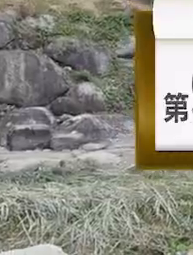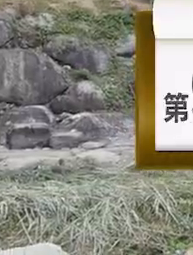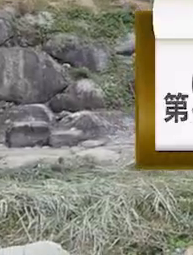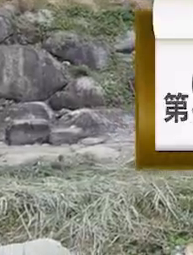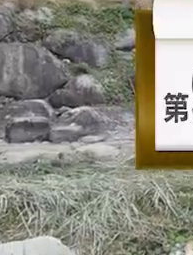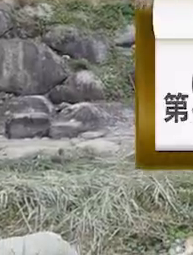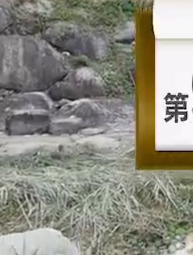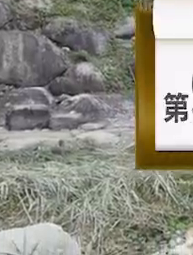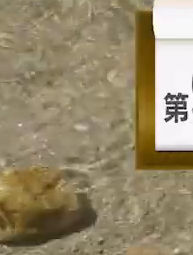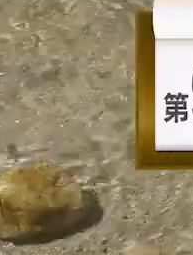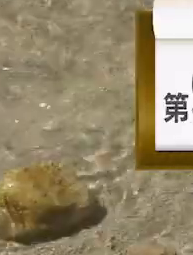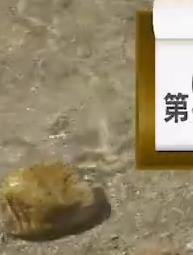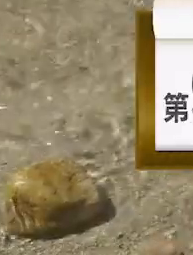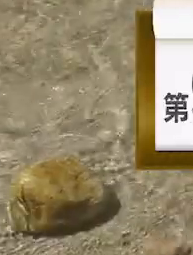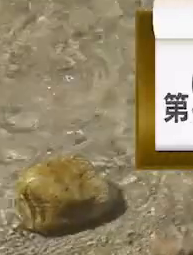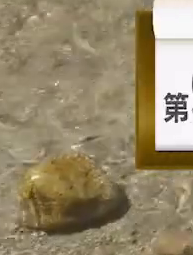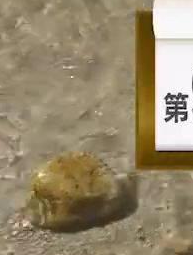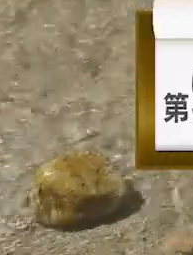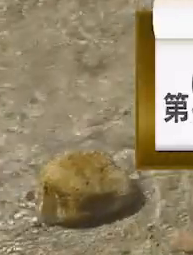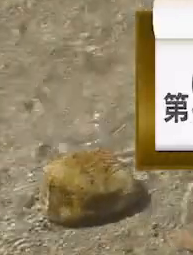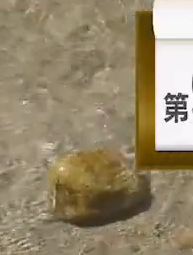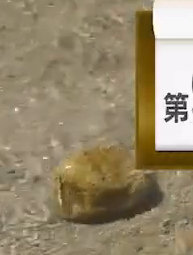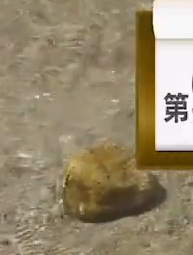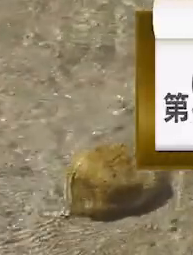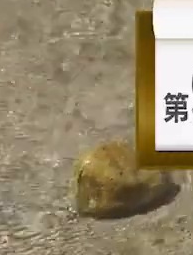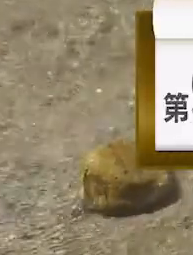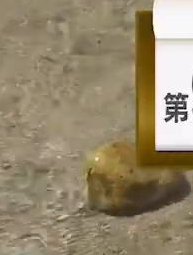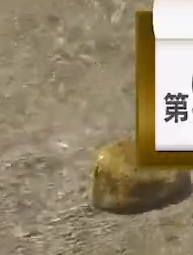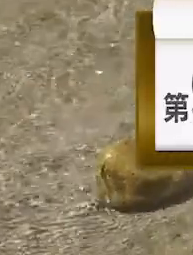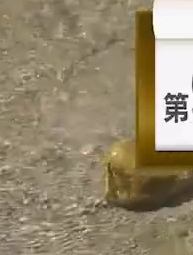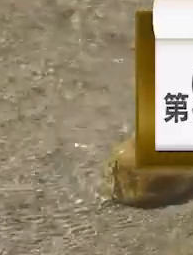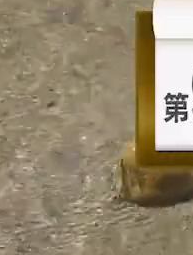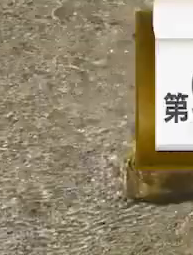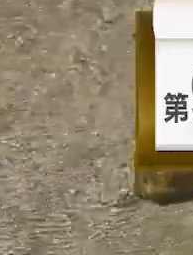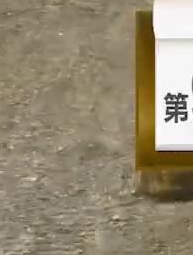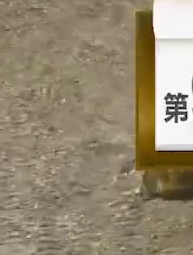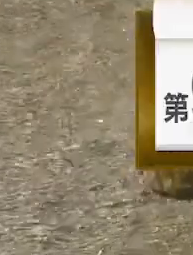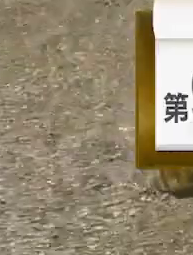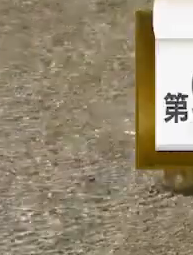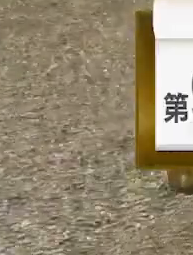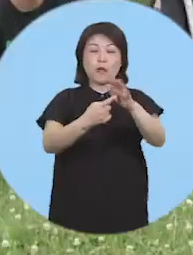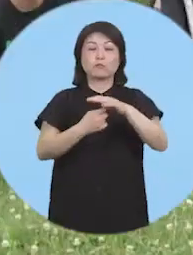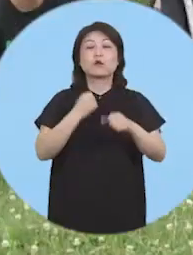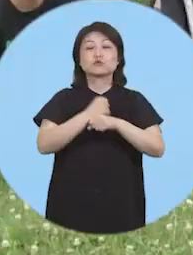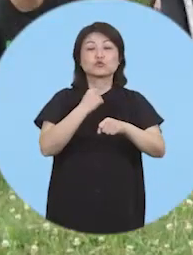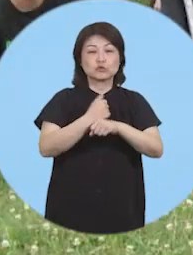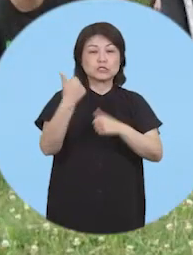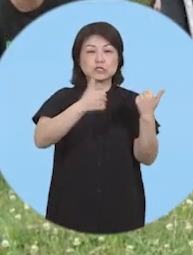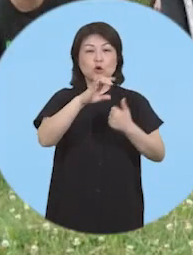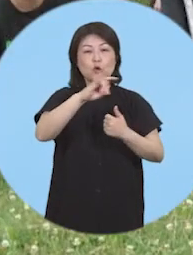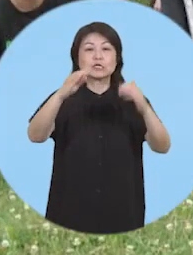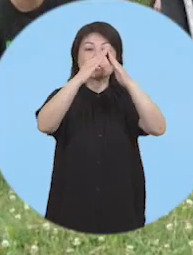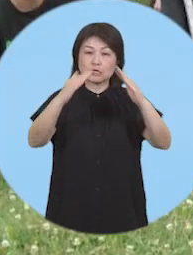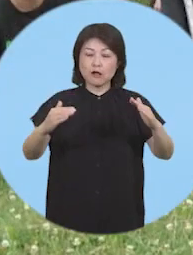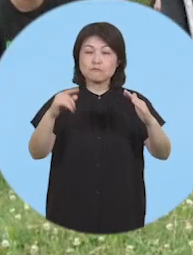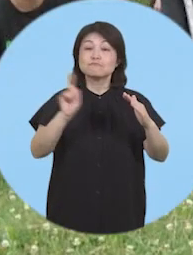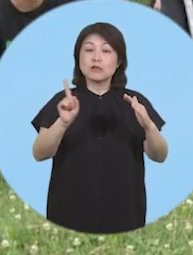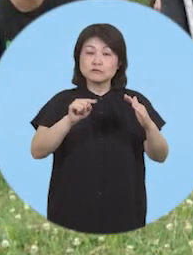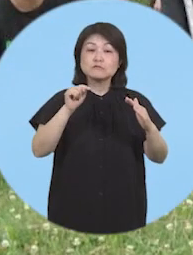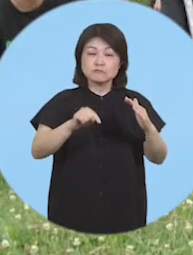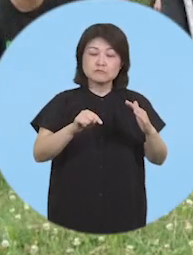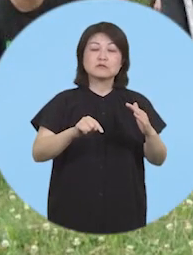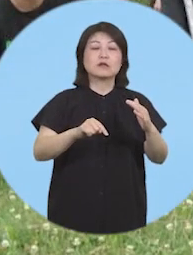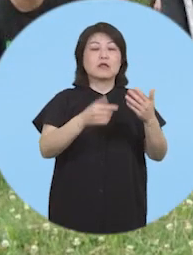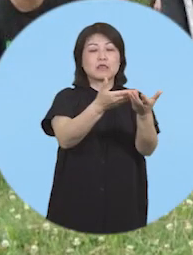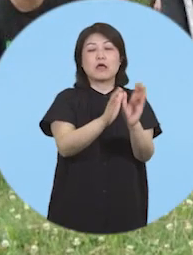市にある七山村づくり協議会を訪問します。七山村づくり協議会は9つの団体